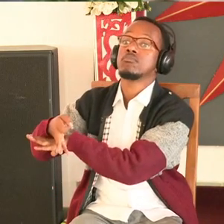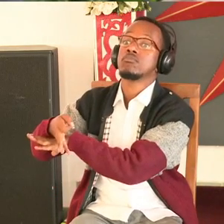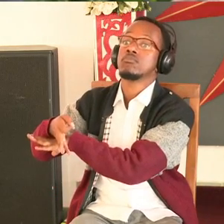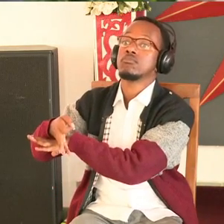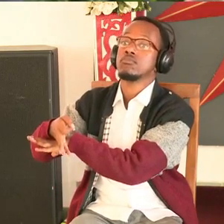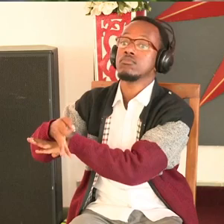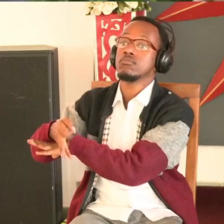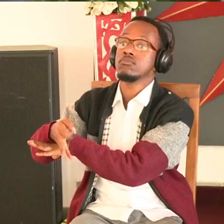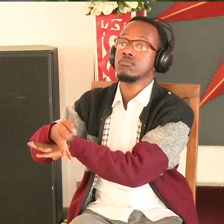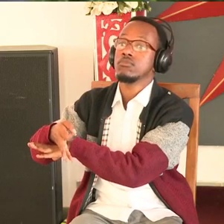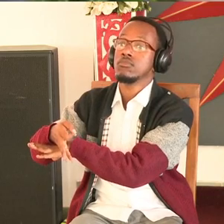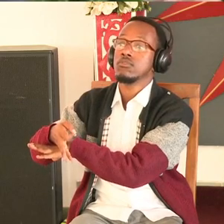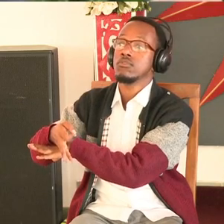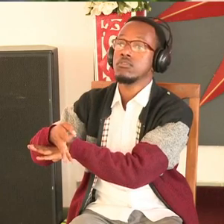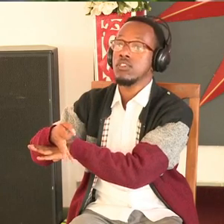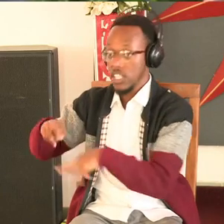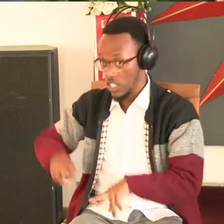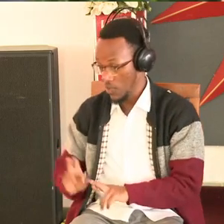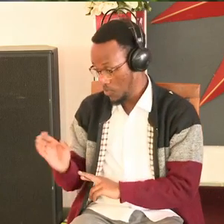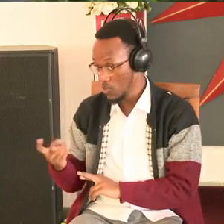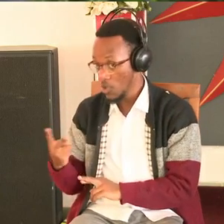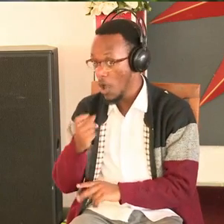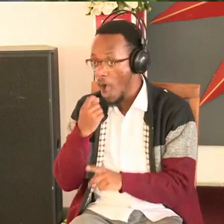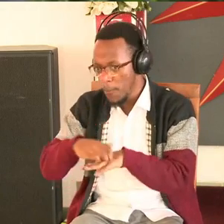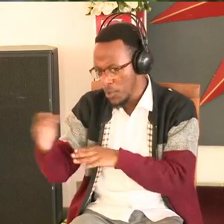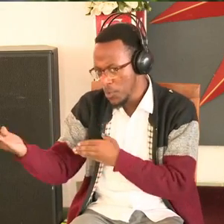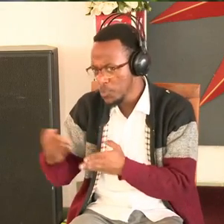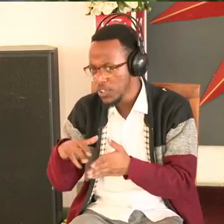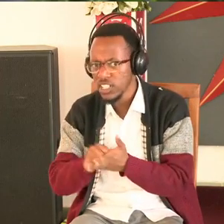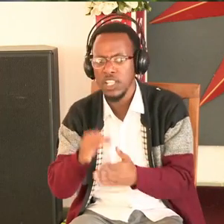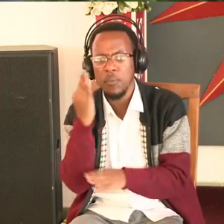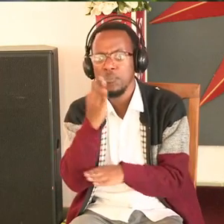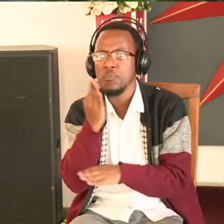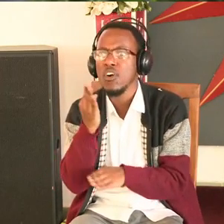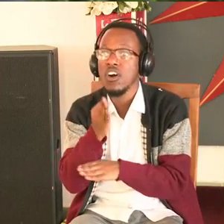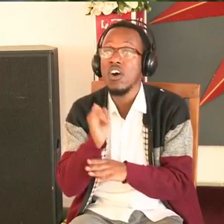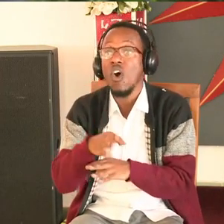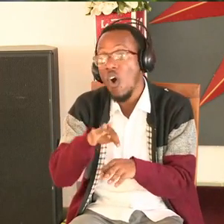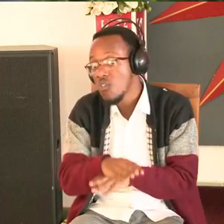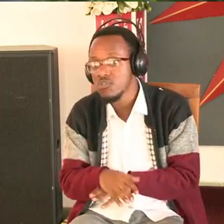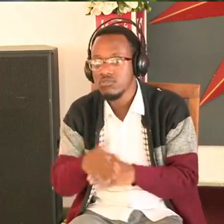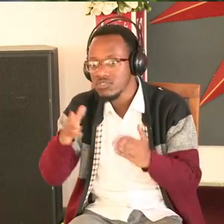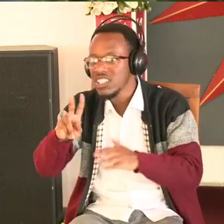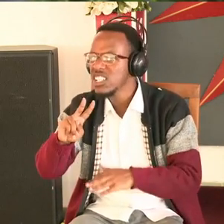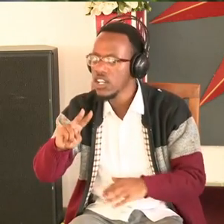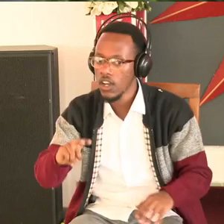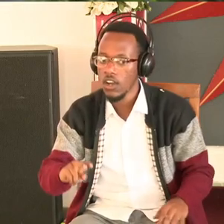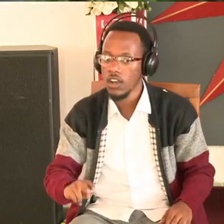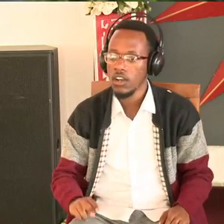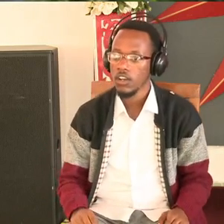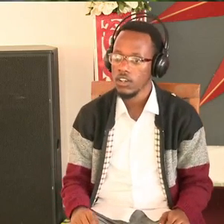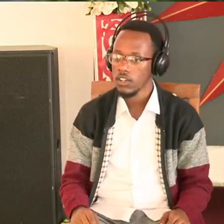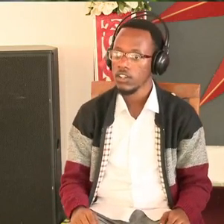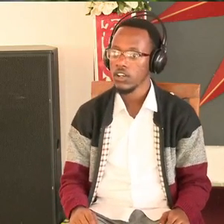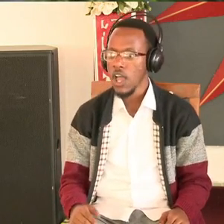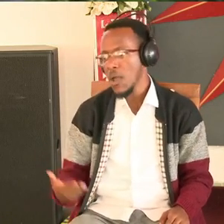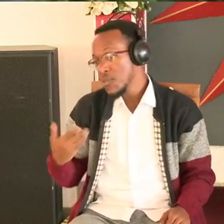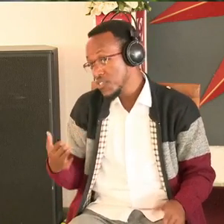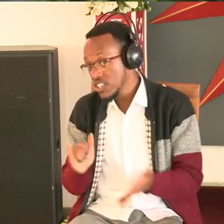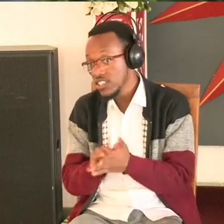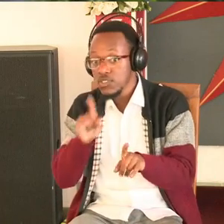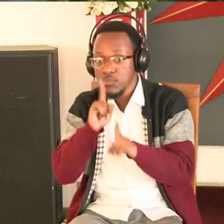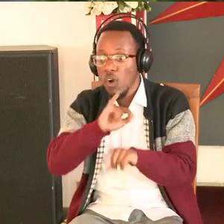kabiri noneho bakaza n'inyigisho za Balamu n'inyigisho z'abanikorayiti bakavuga iby'abahanuzi nka